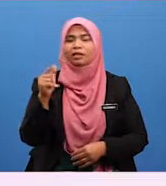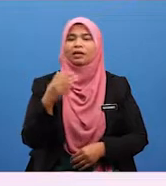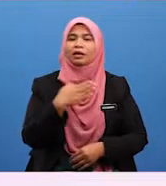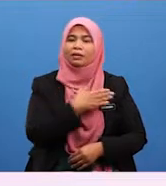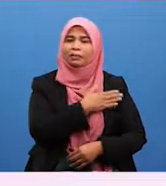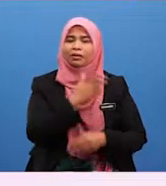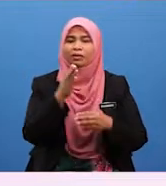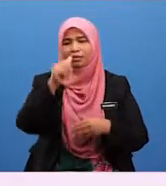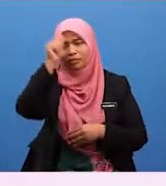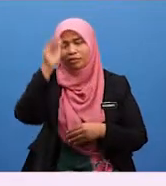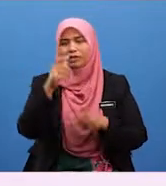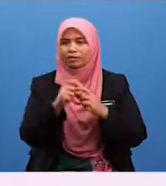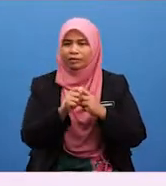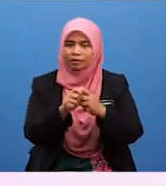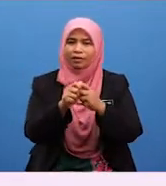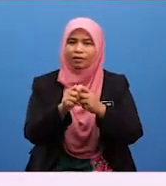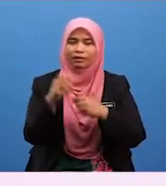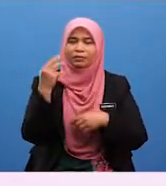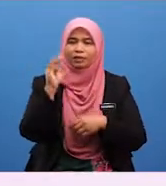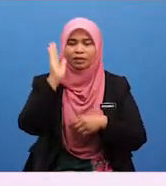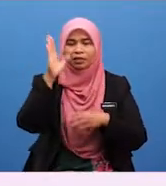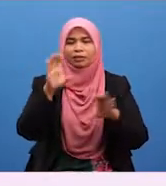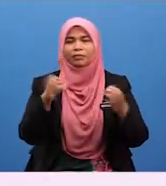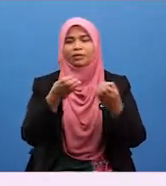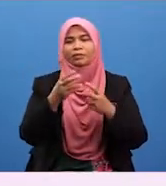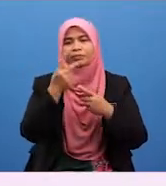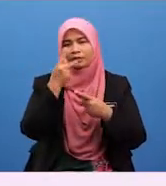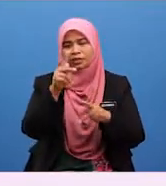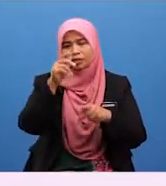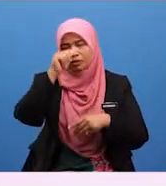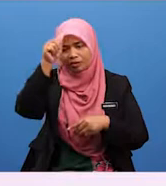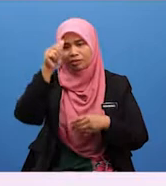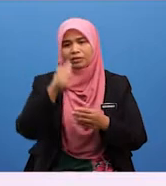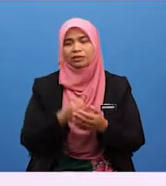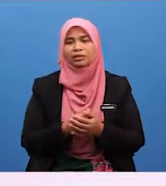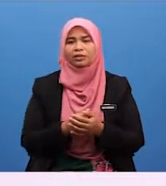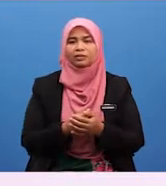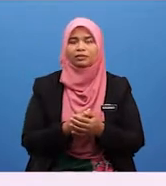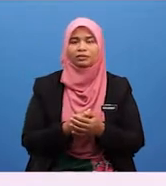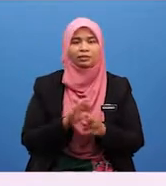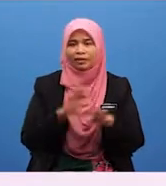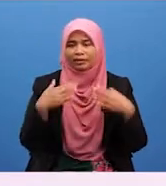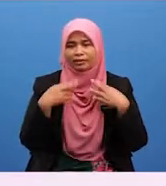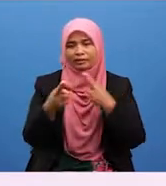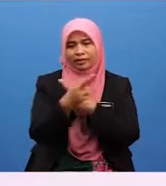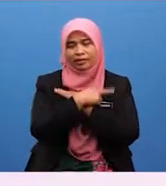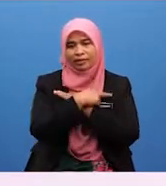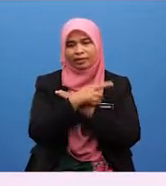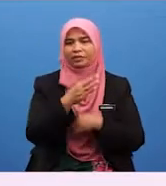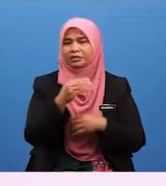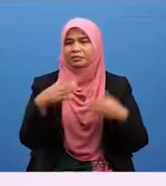taat. Mereka akan melaksanakan perintah Allah SWT tanpa rehat dan